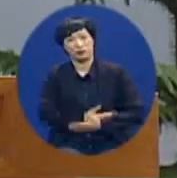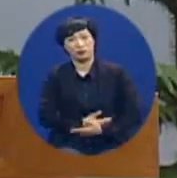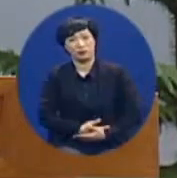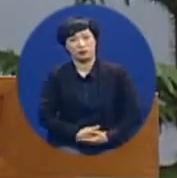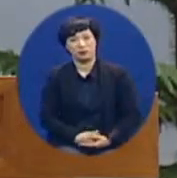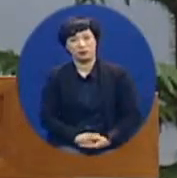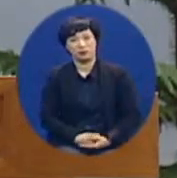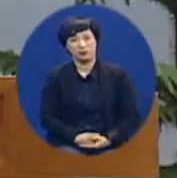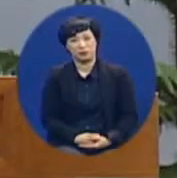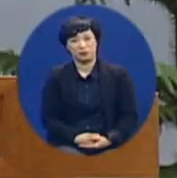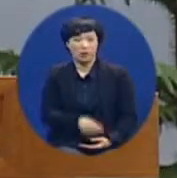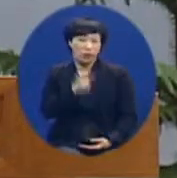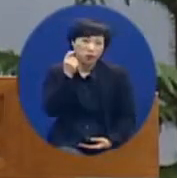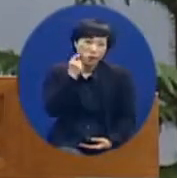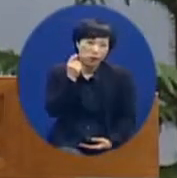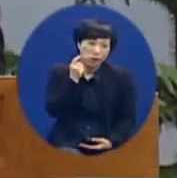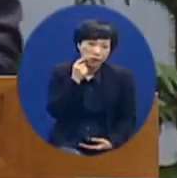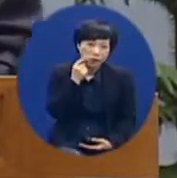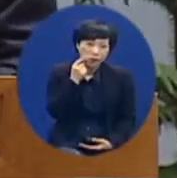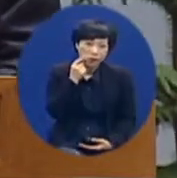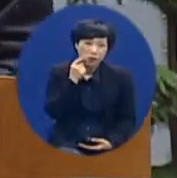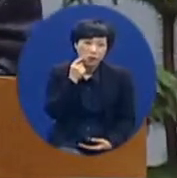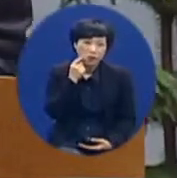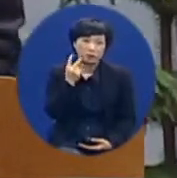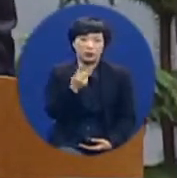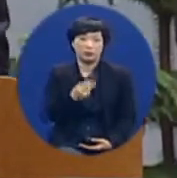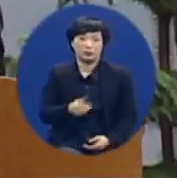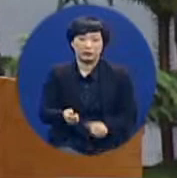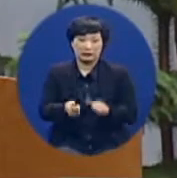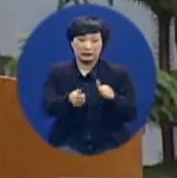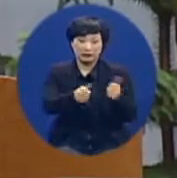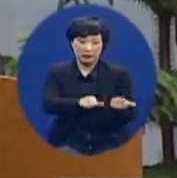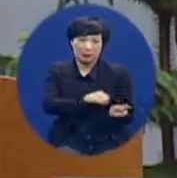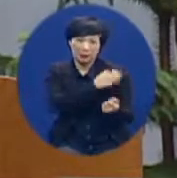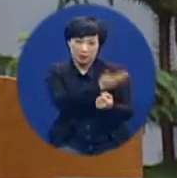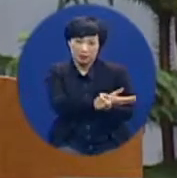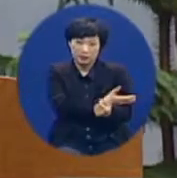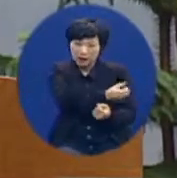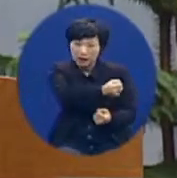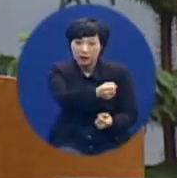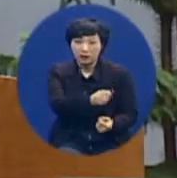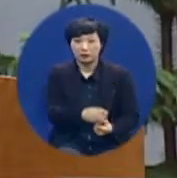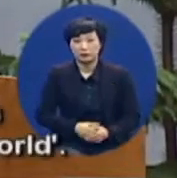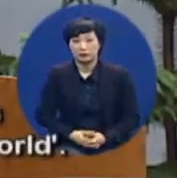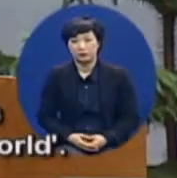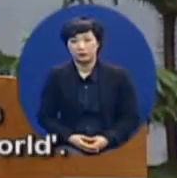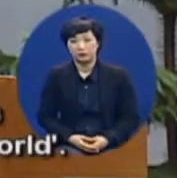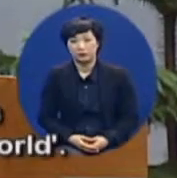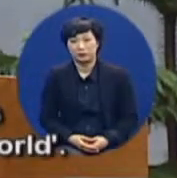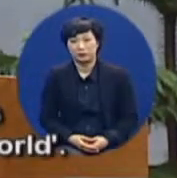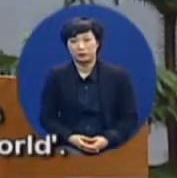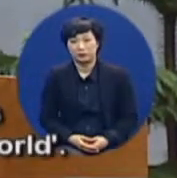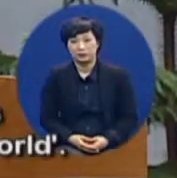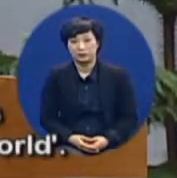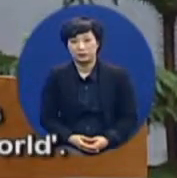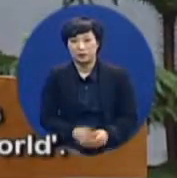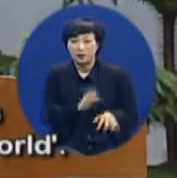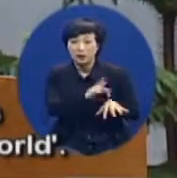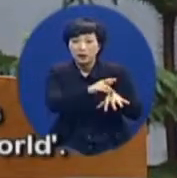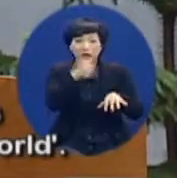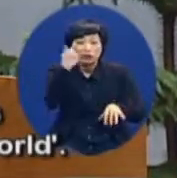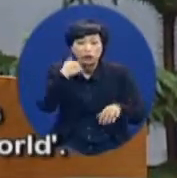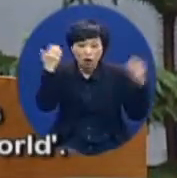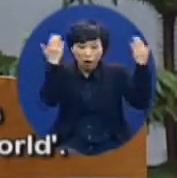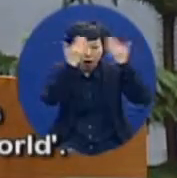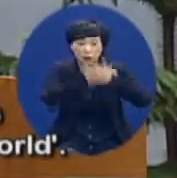어둠 거짓 그리고 사망 권세를 잡은 자요 그래서 마귀는